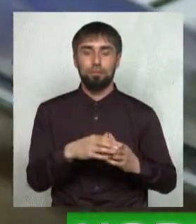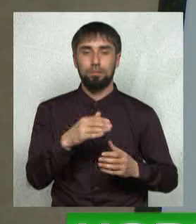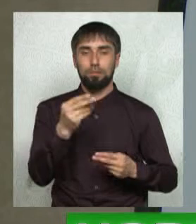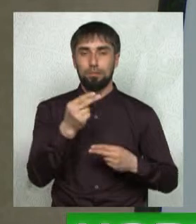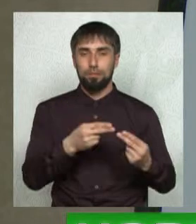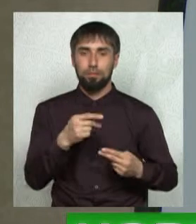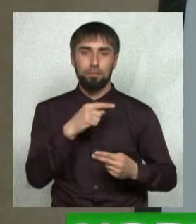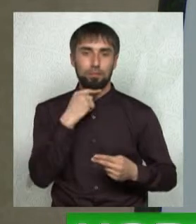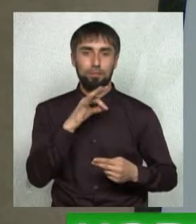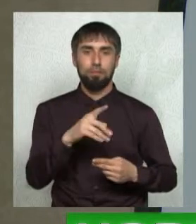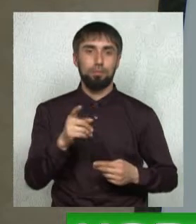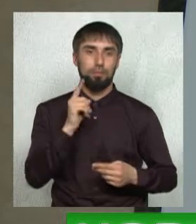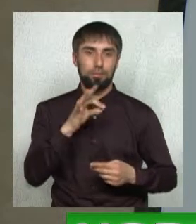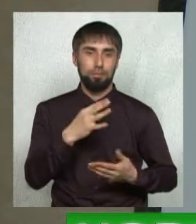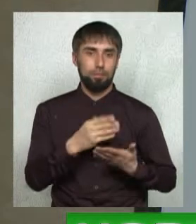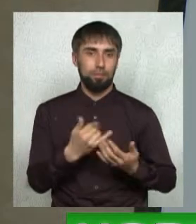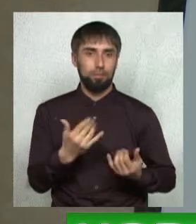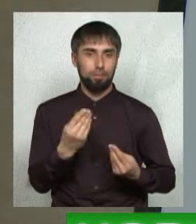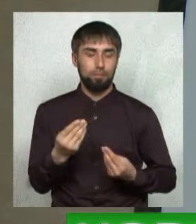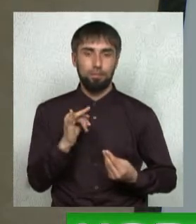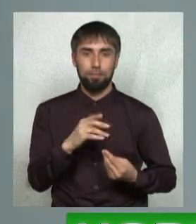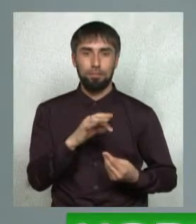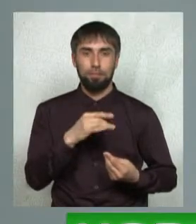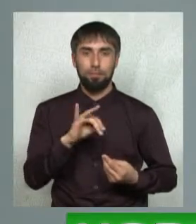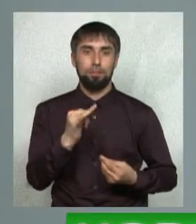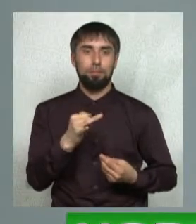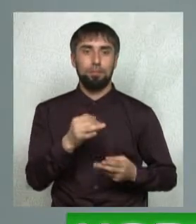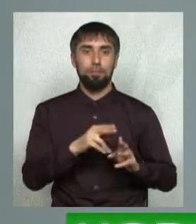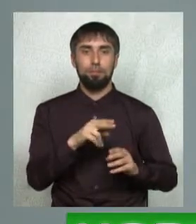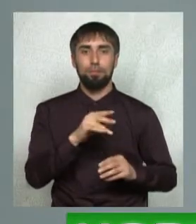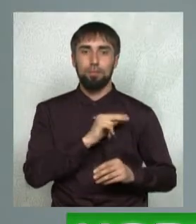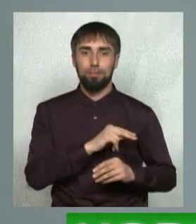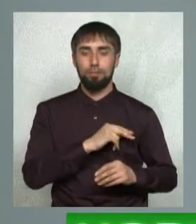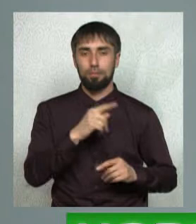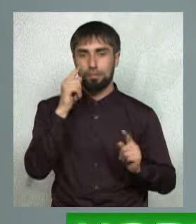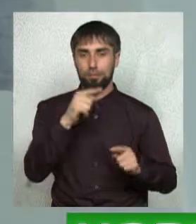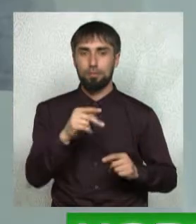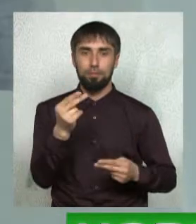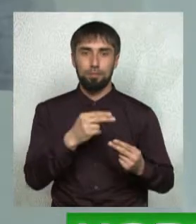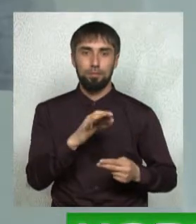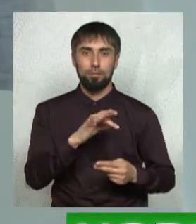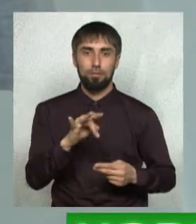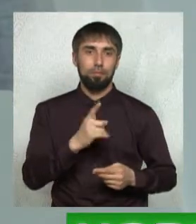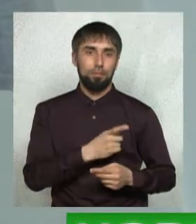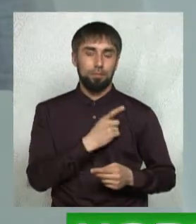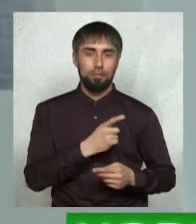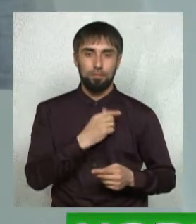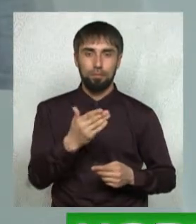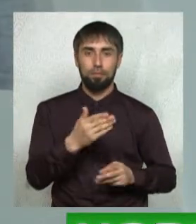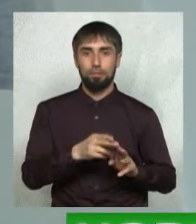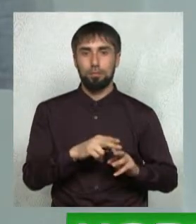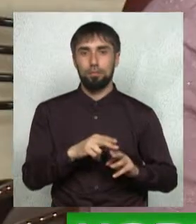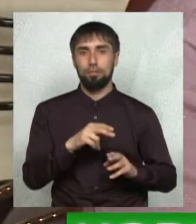искусства Ингушетии от древности до наших дней, а также биография и репродукции работ именитых художников, скульпторов, мастеров